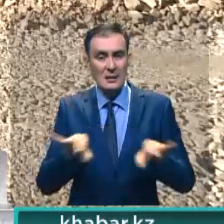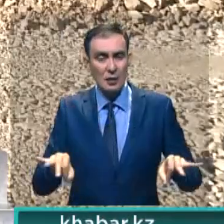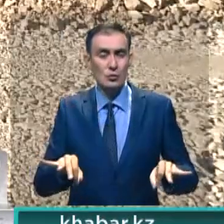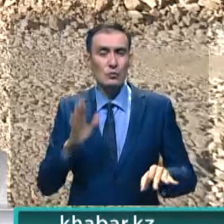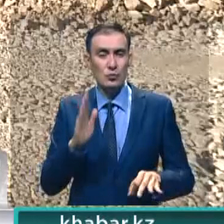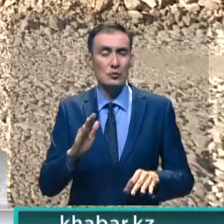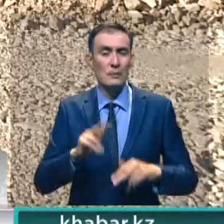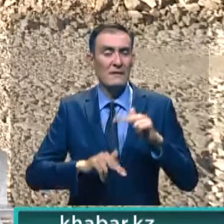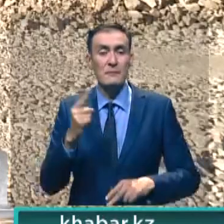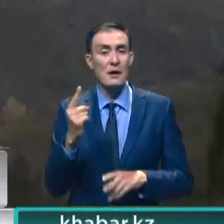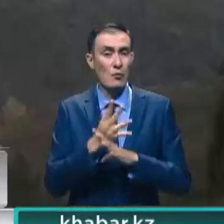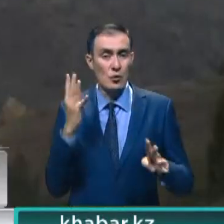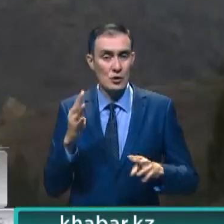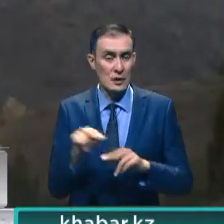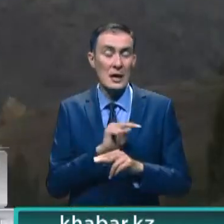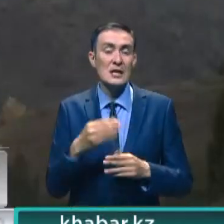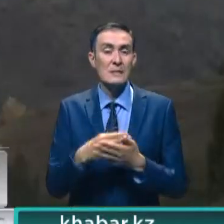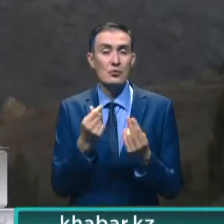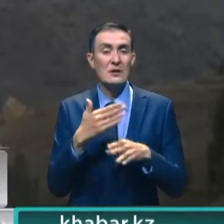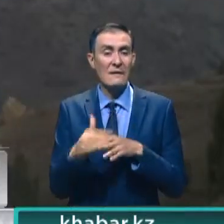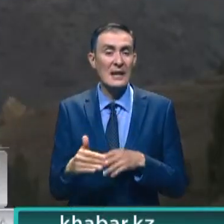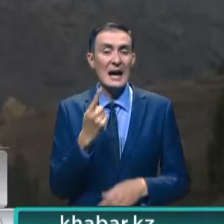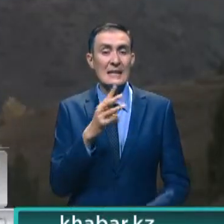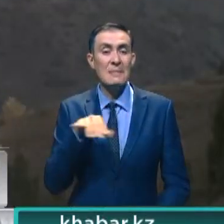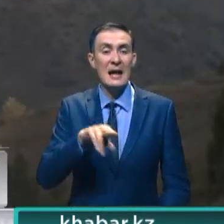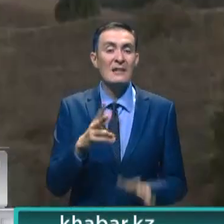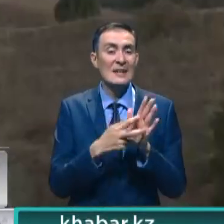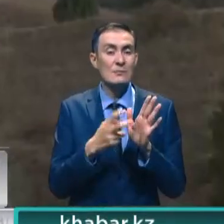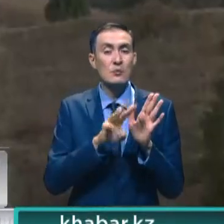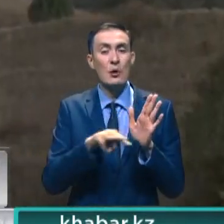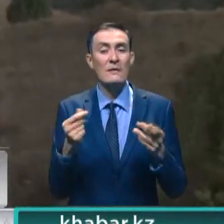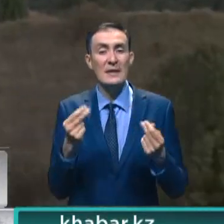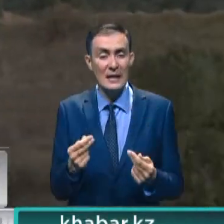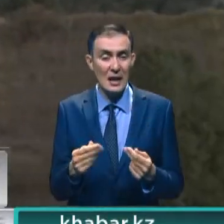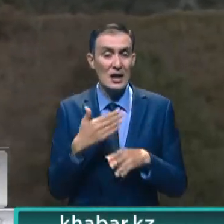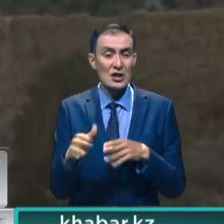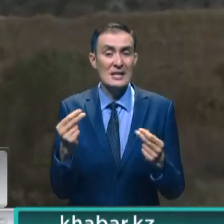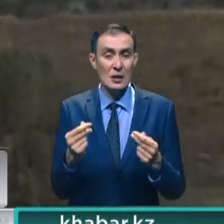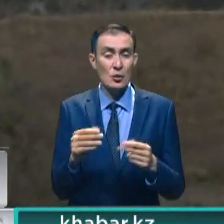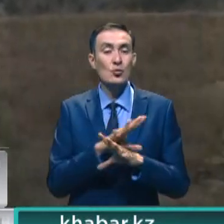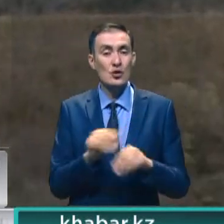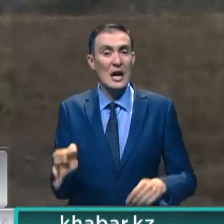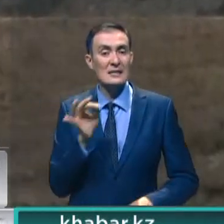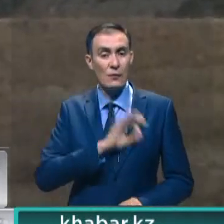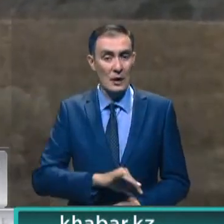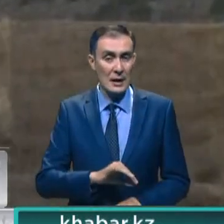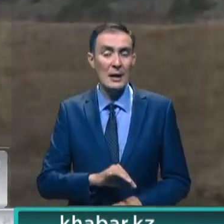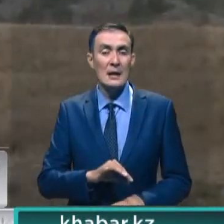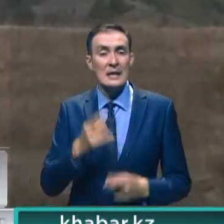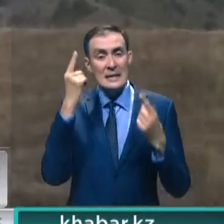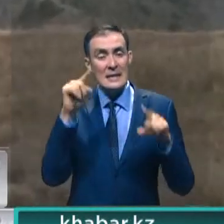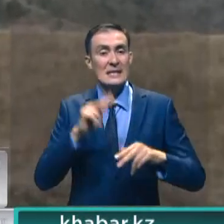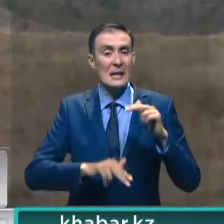планируют проводить в первую очередь. Из бюджета на это выделили 1 миллиард 800 миллионов тенге. Часть денег уже освоили. Сама